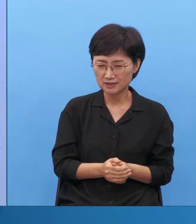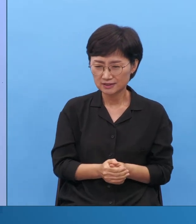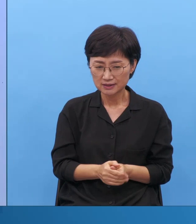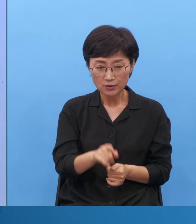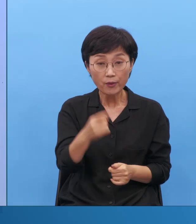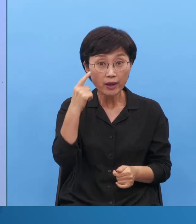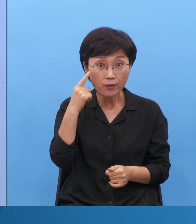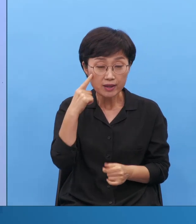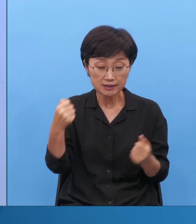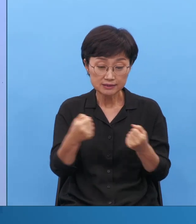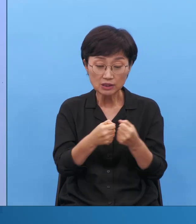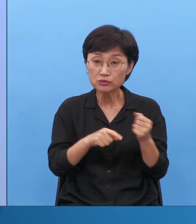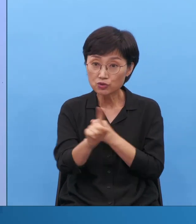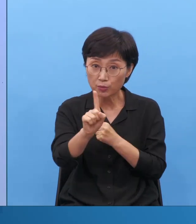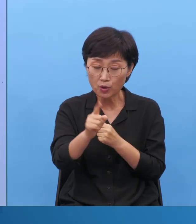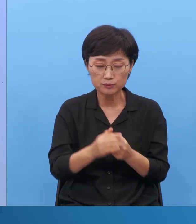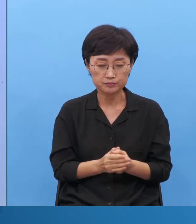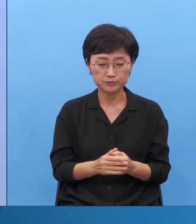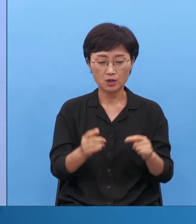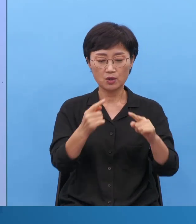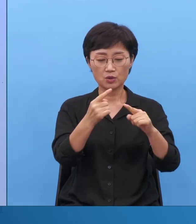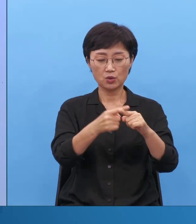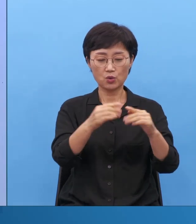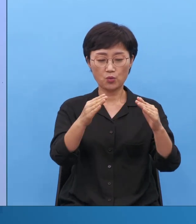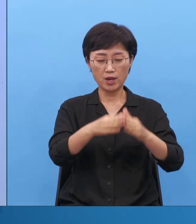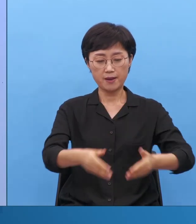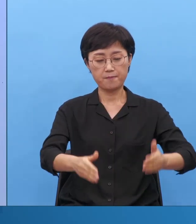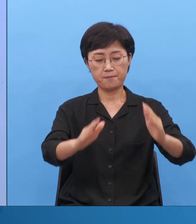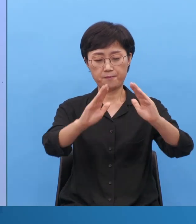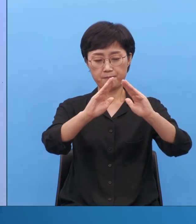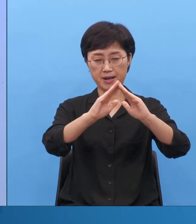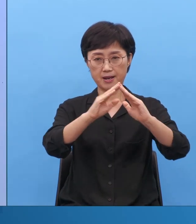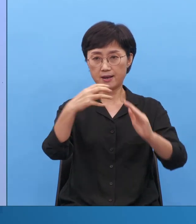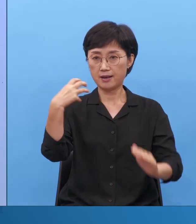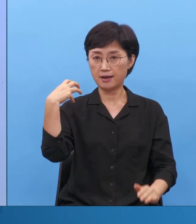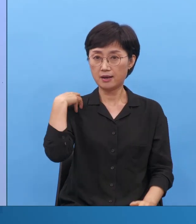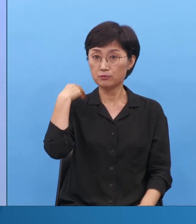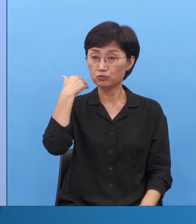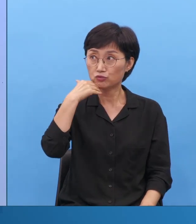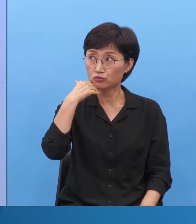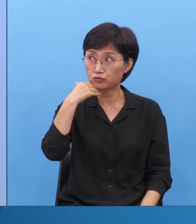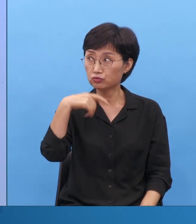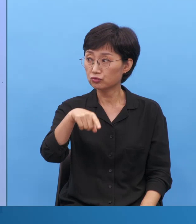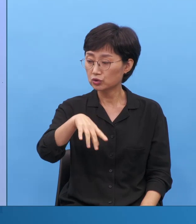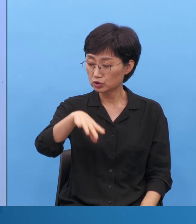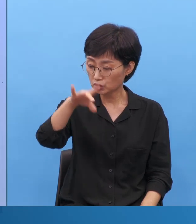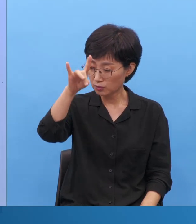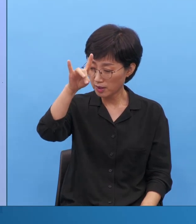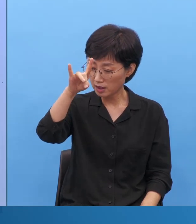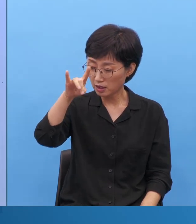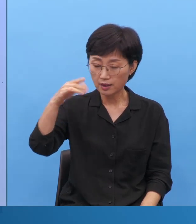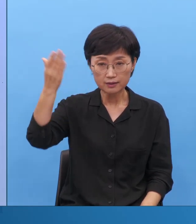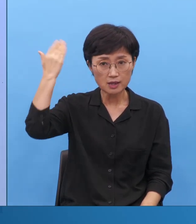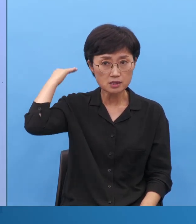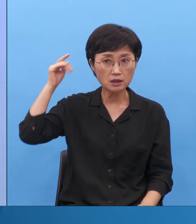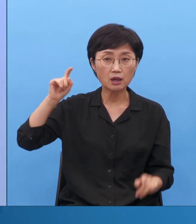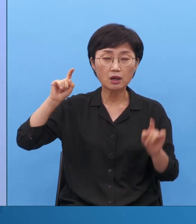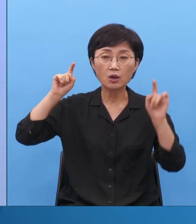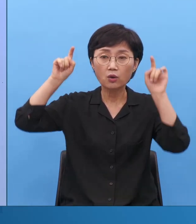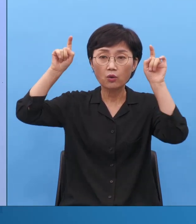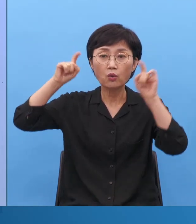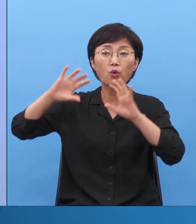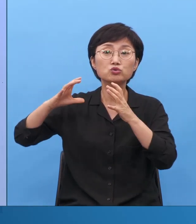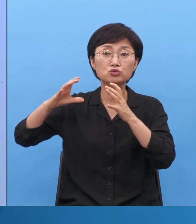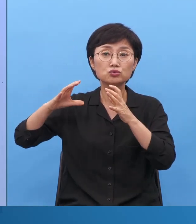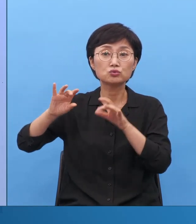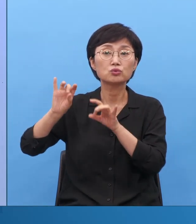누가 세웠는가 하니까 여러분 알다시피 그 호주 선교사들이 와서 일신병원을 지은